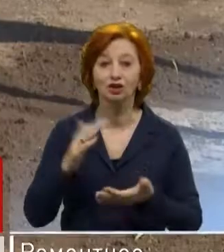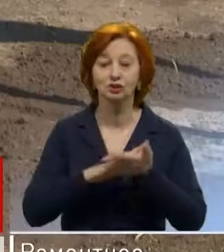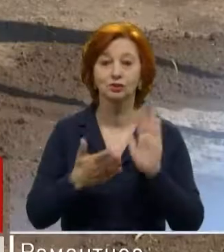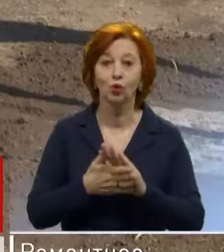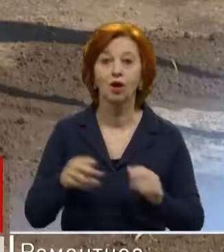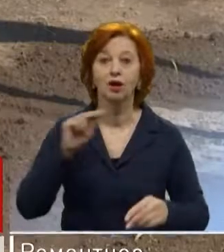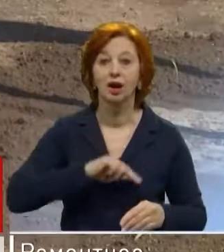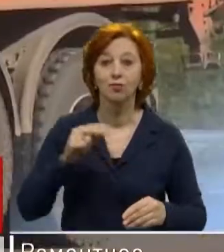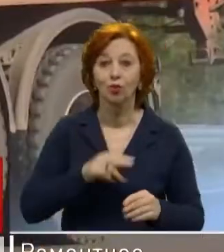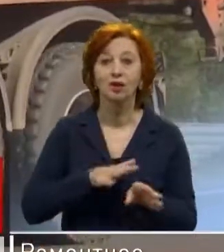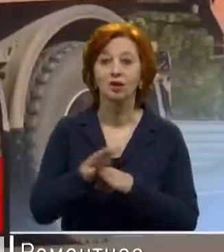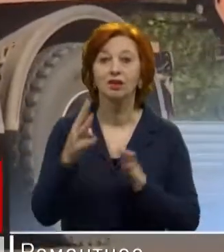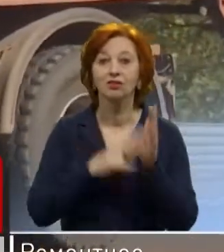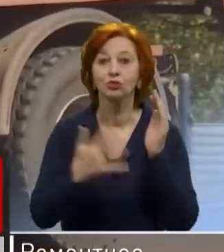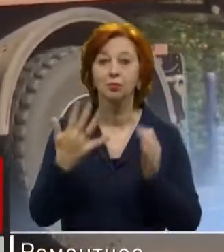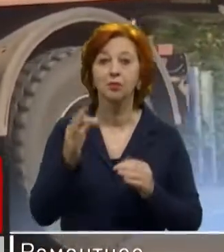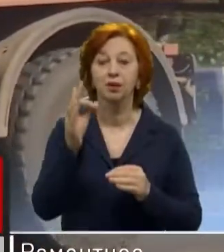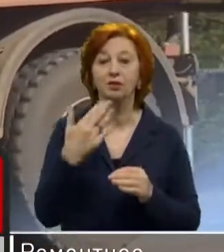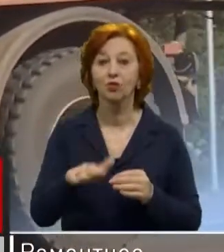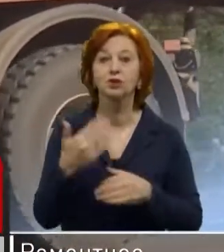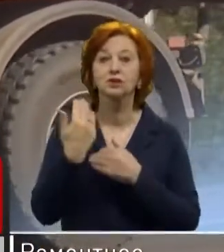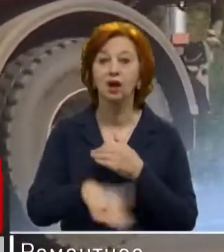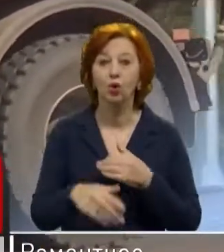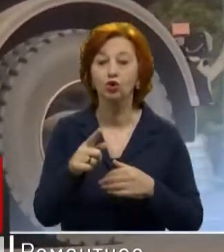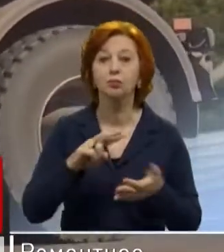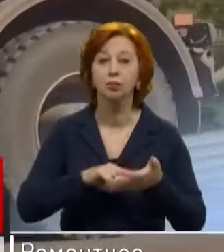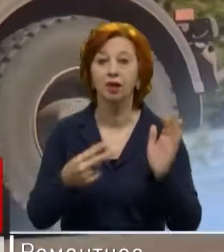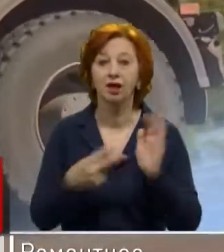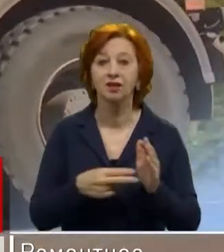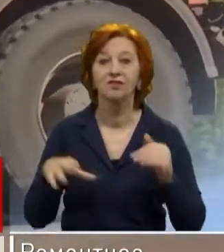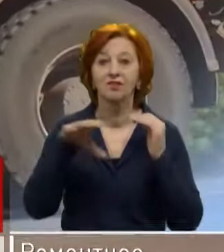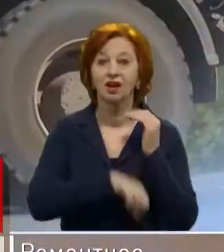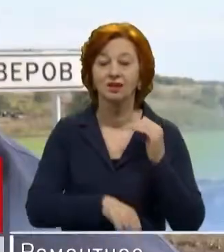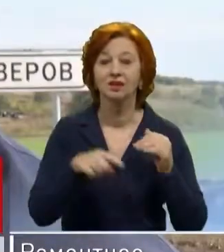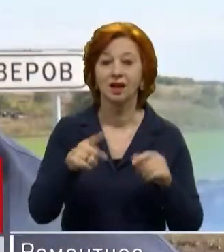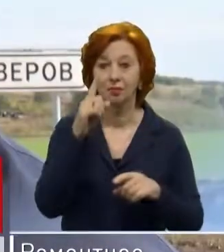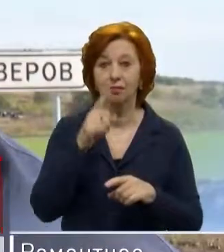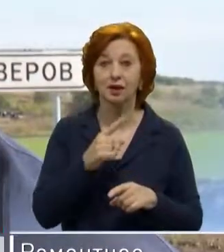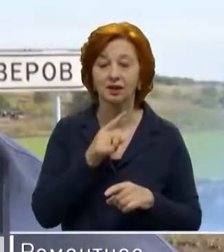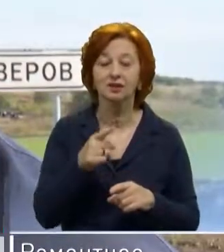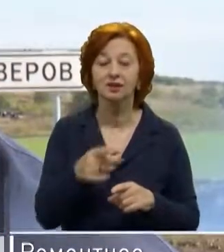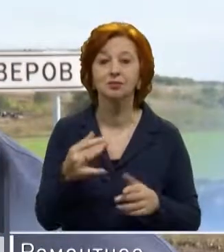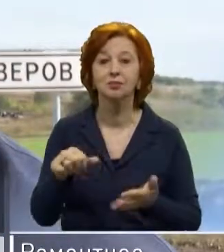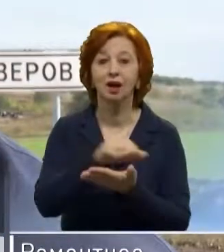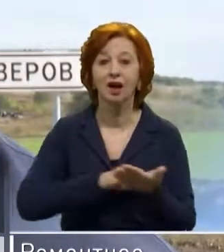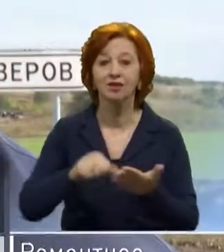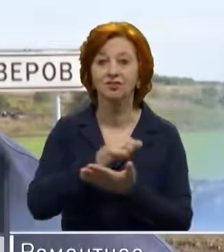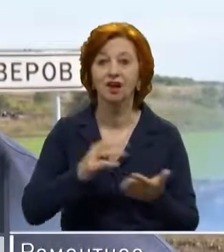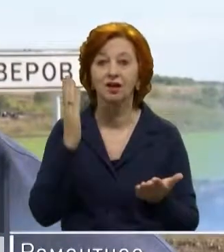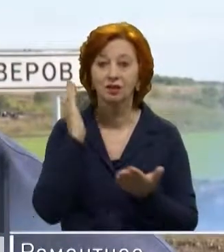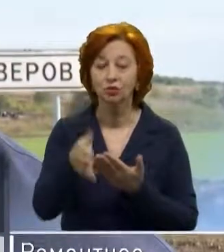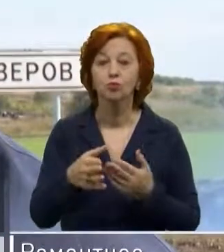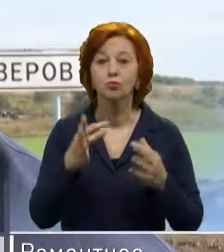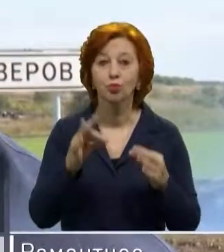больше, чем на 95%. Закончить их полностью планируют уже в конце этого месяца. Остались выполнить работы по освещению,